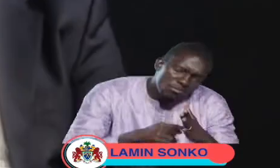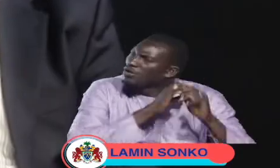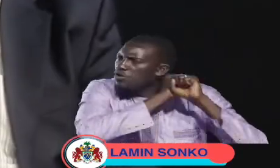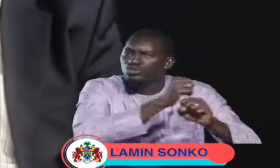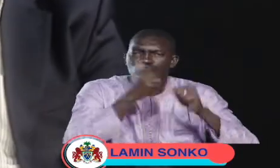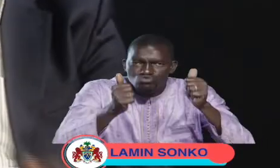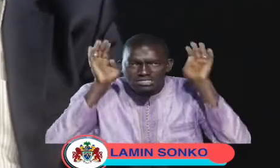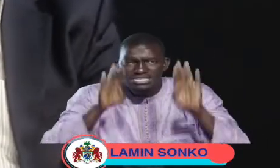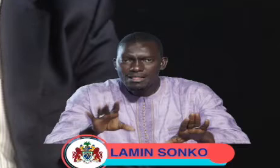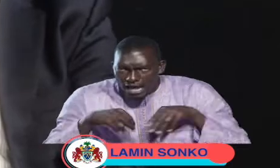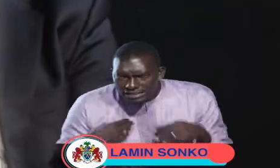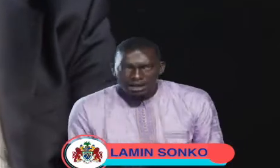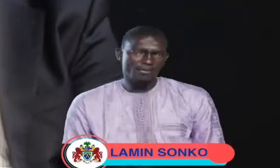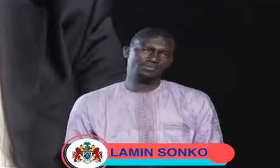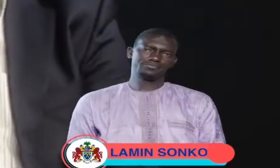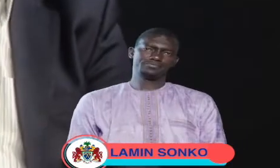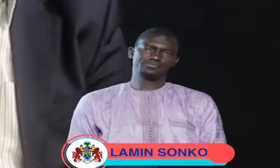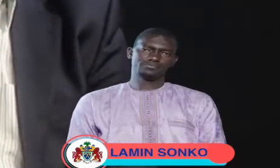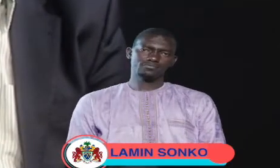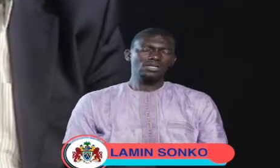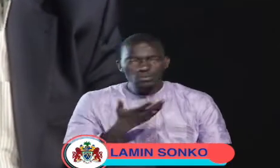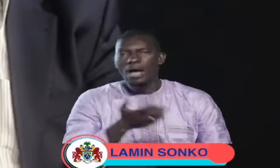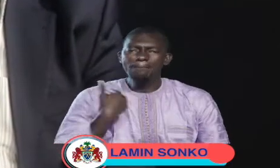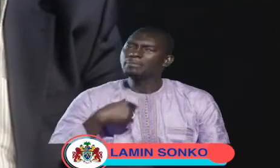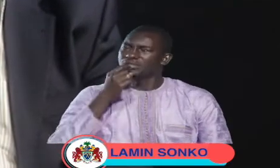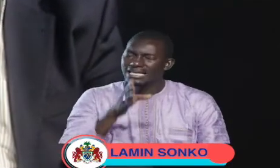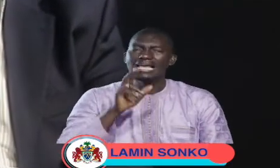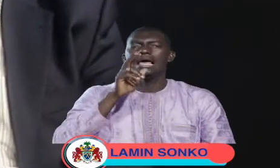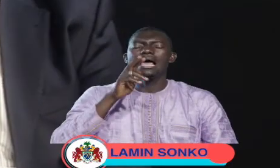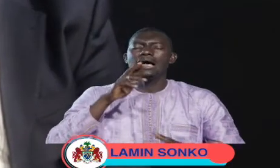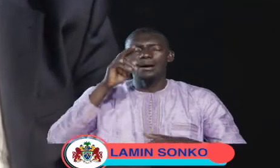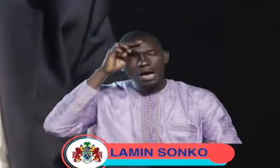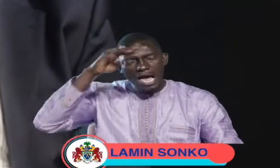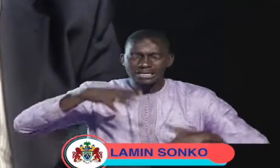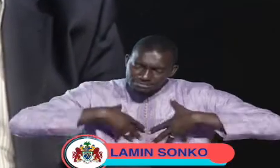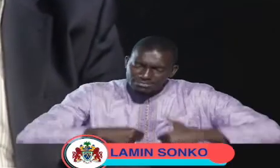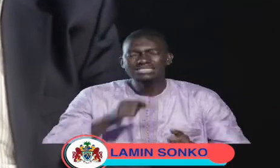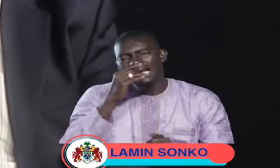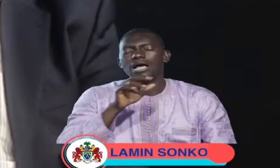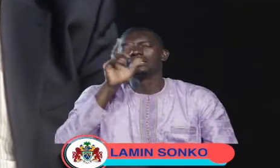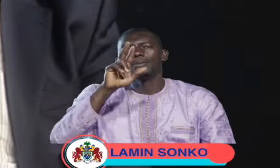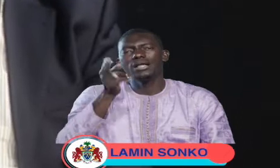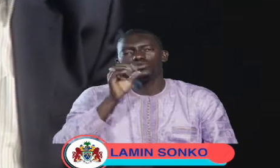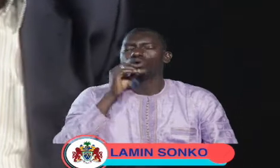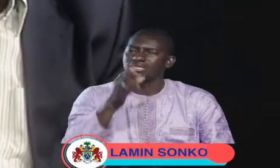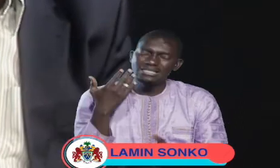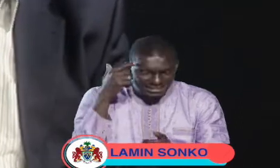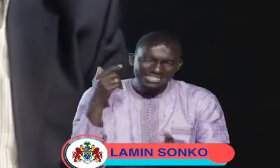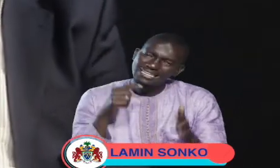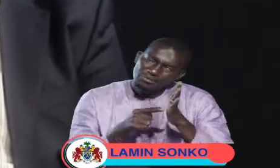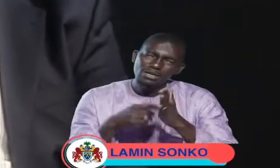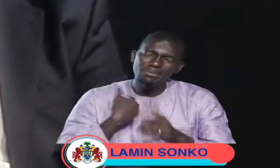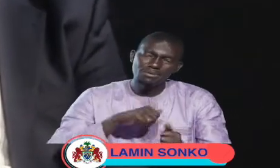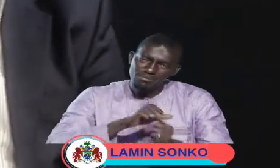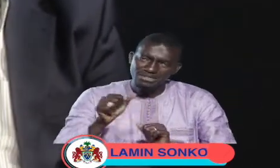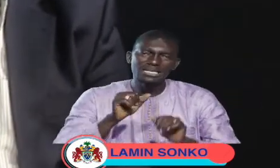blodi nyola o ko woni wala den wala bonni ko courant yes sawno ni misal be a bentala italon no la eten suude ita suude no la mbala ngana blodi tala